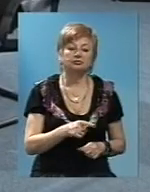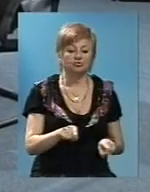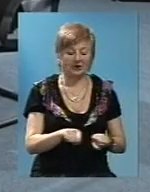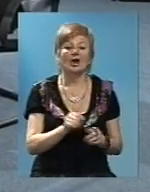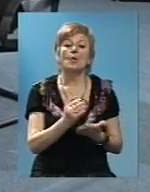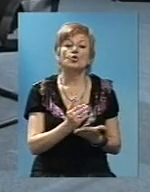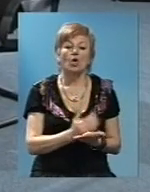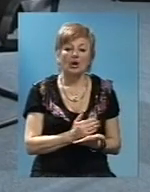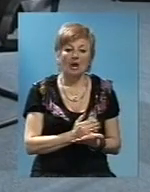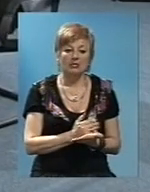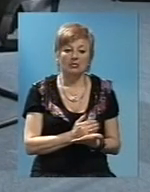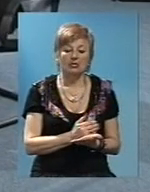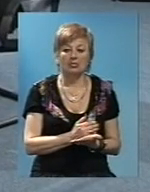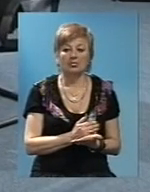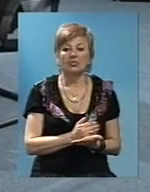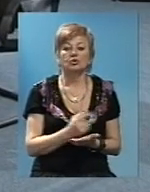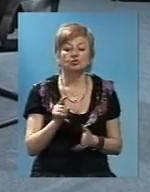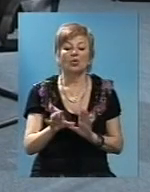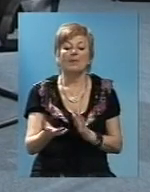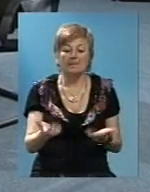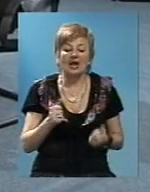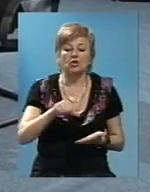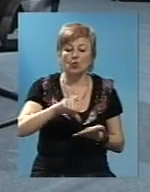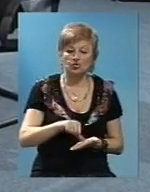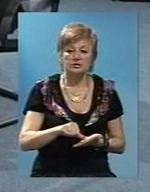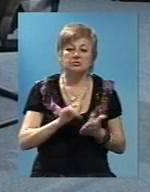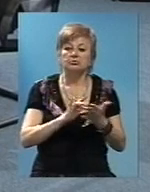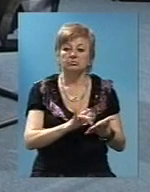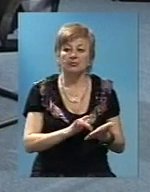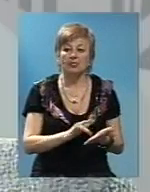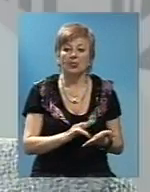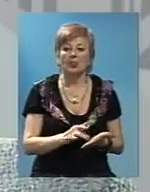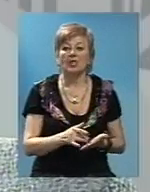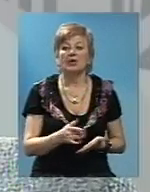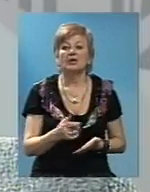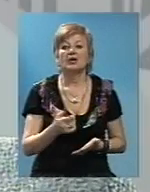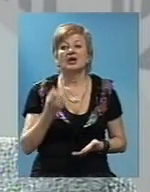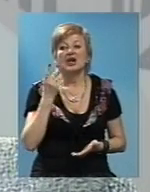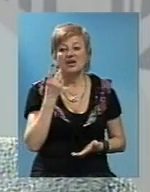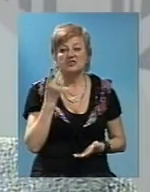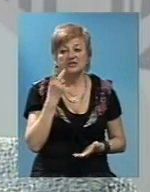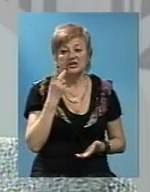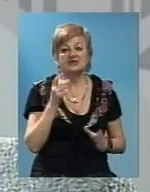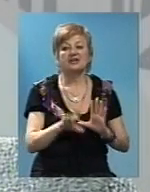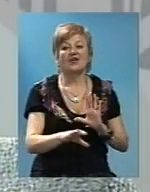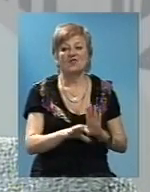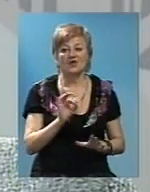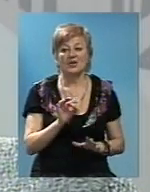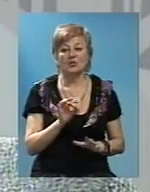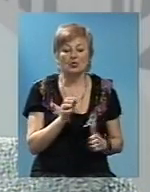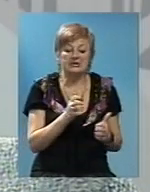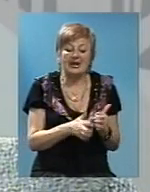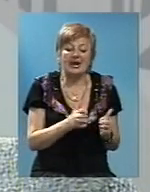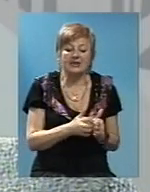програми, в яких ти вже брала участь разом з Миколою? Ви знаєте, завжди треба обирати золоту